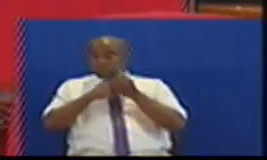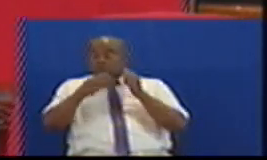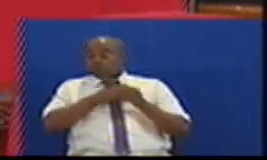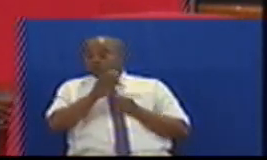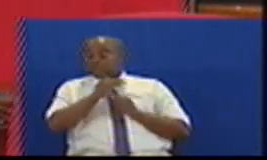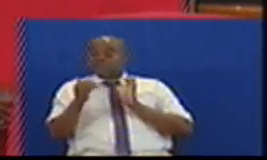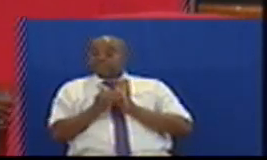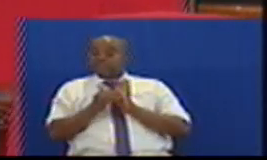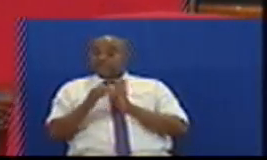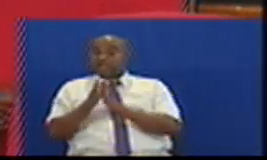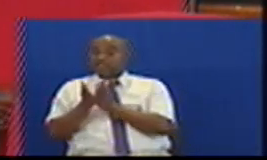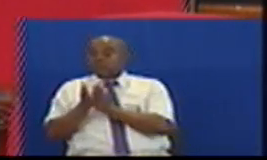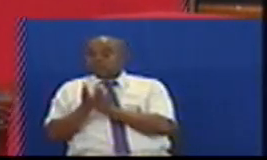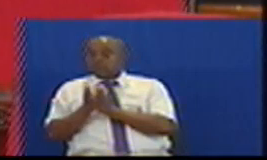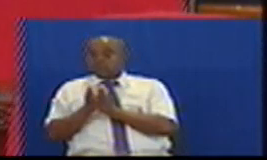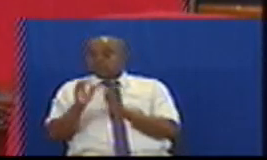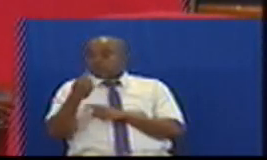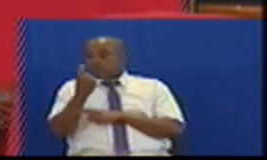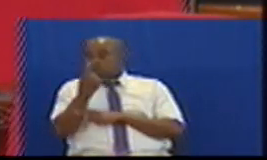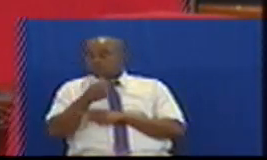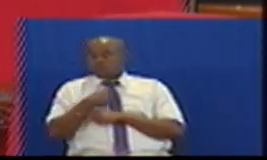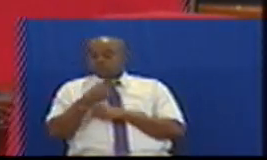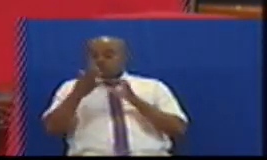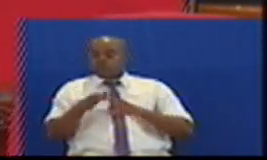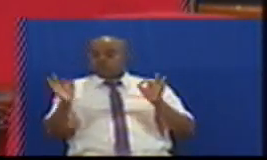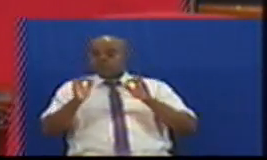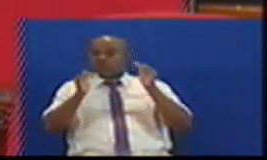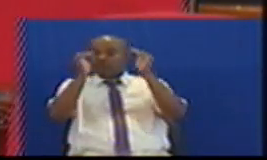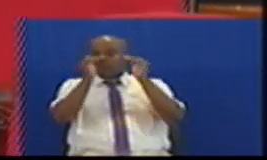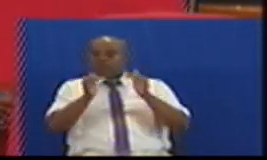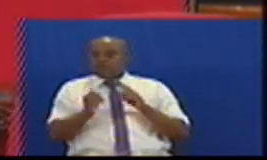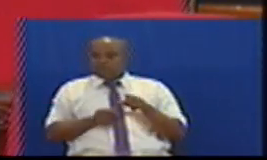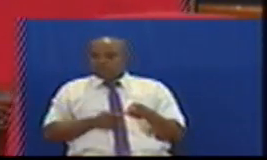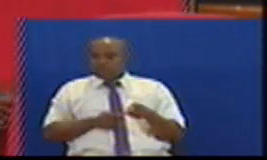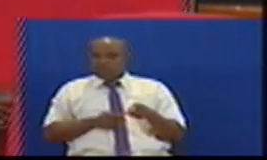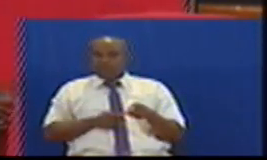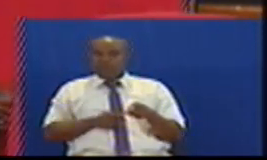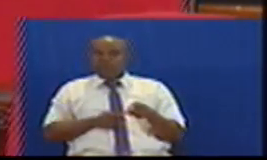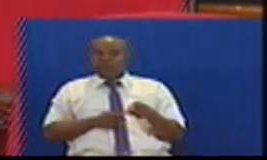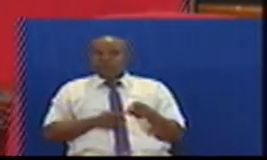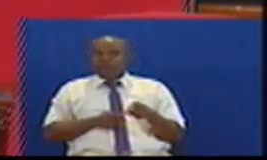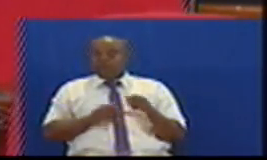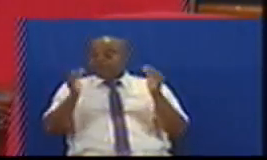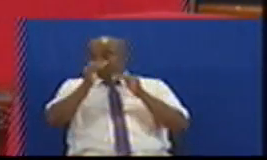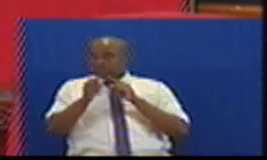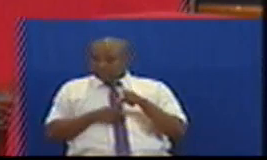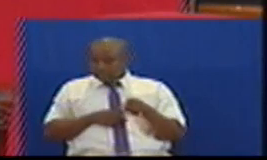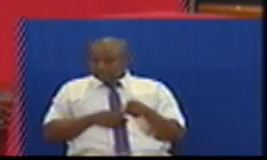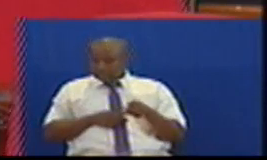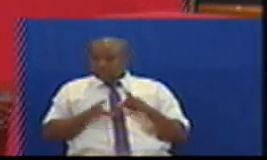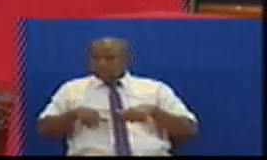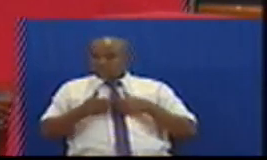yalofanyika. Moja, tumeboresha mfumo wa uendeshaji wa kesi za jinai katika nchi yetu, lakini